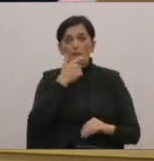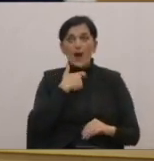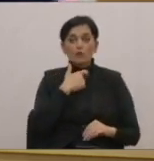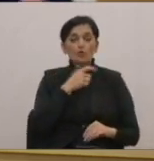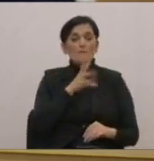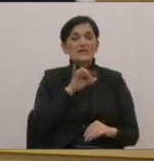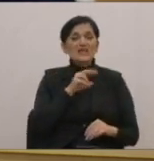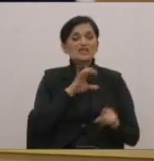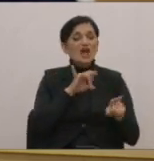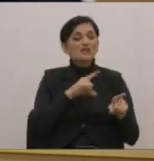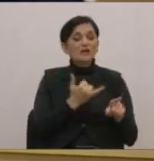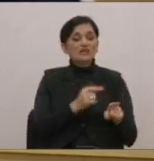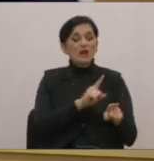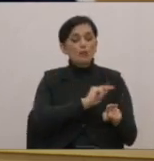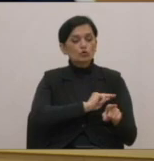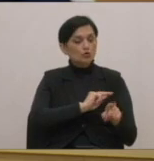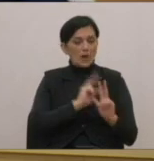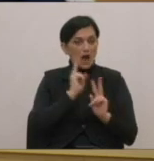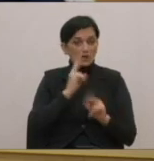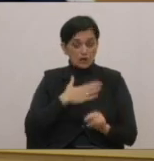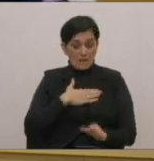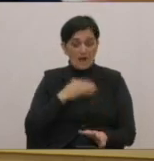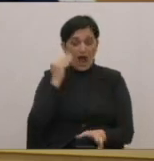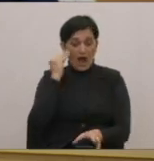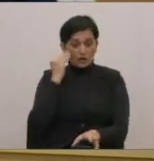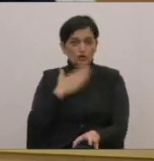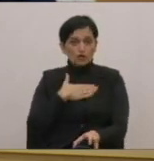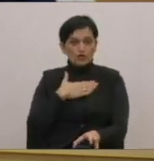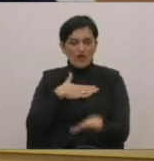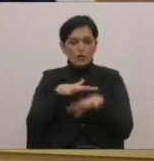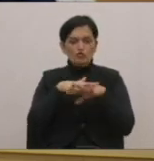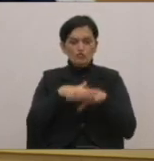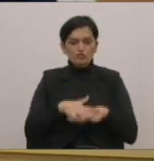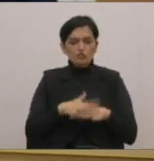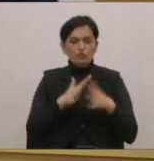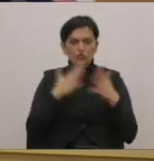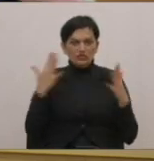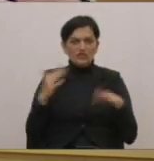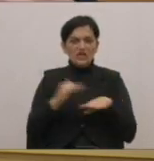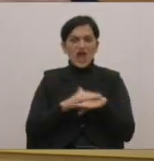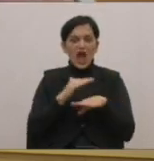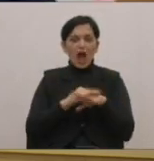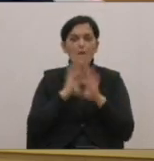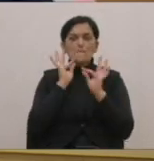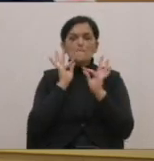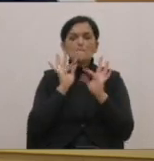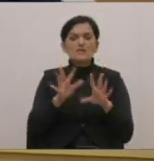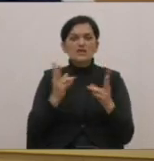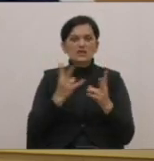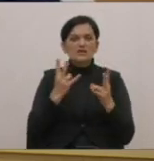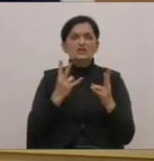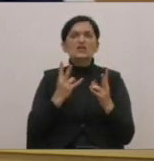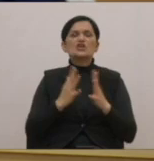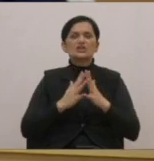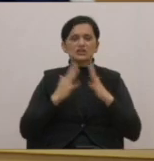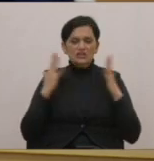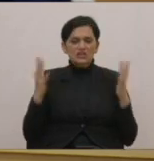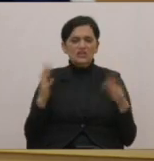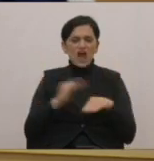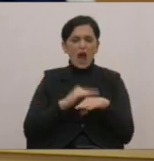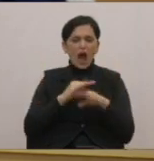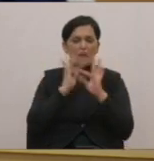რაზე მუშაობს ამ წუთას, მაგრამ ჩემი აზრით ჩვენ ფუნდამენტურად დიდი ამნისტია გვჭირდება, აი მასიურად დიდი ამნისტია, და არა